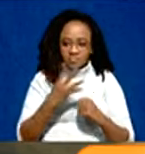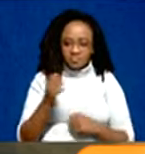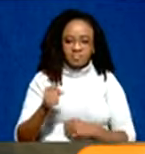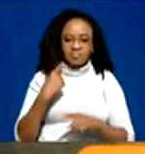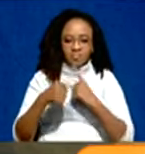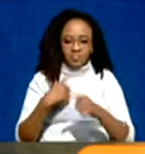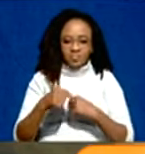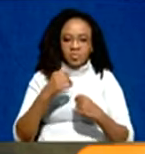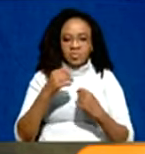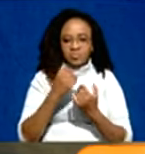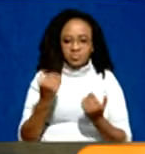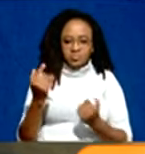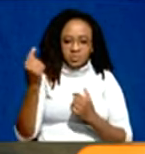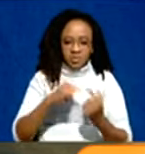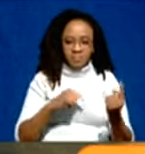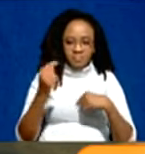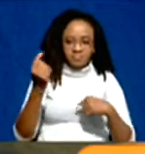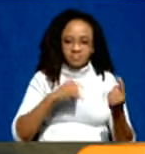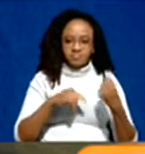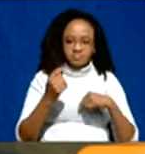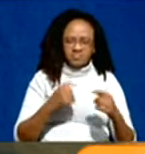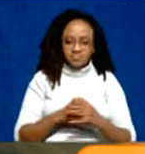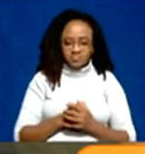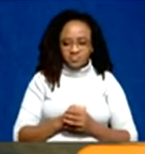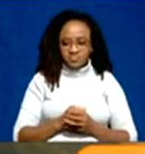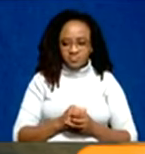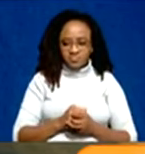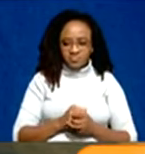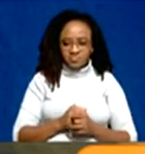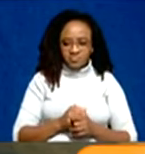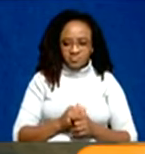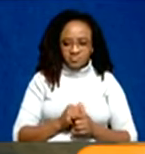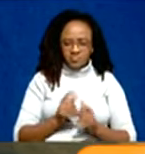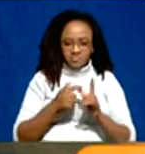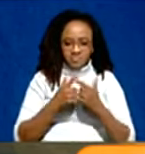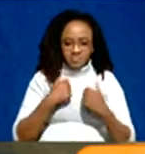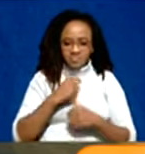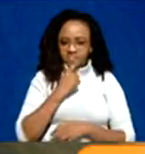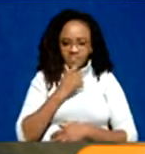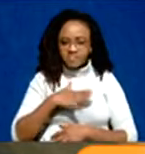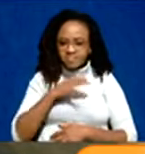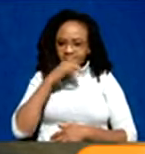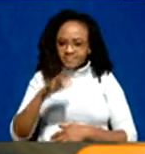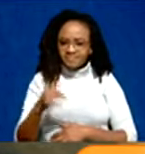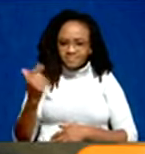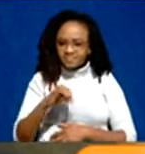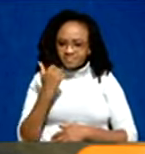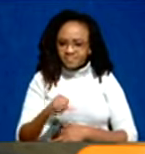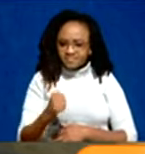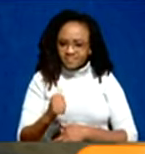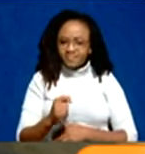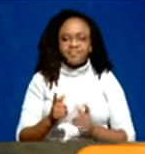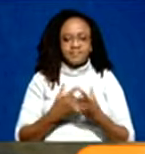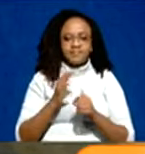wazazi bado wanapokea watoto wao pale easy coach, na nikajiuliza kwani wangu afiki? Ndio nikaanza